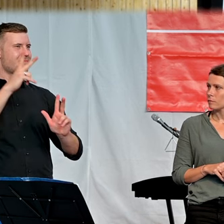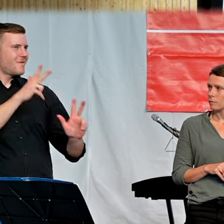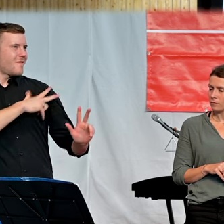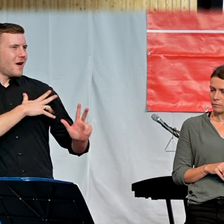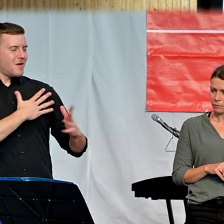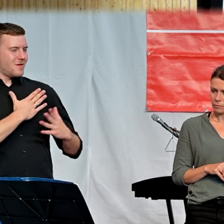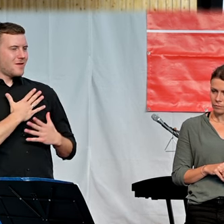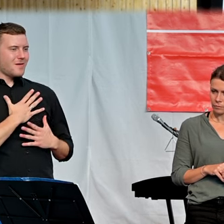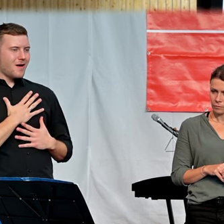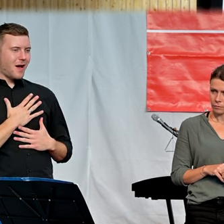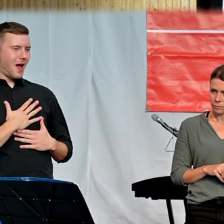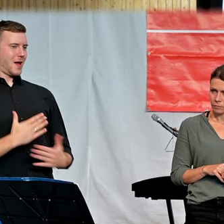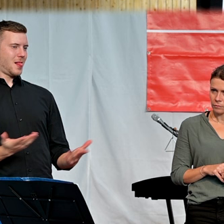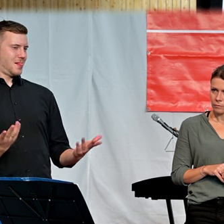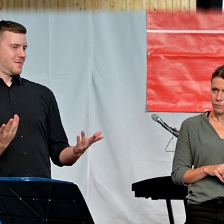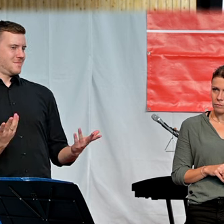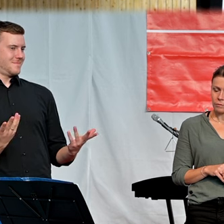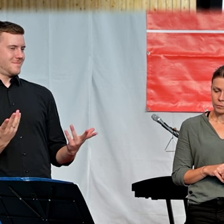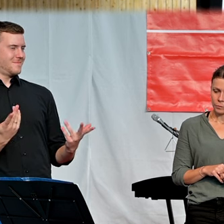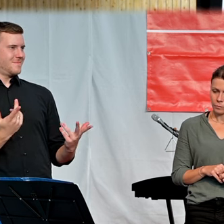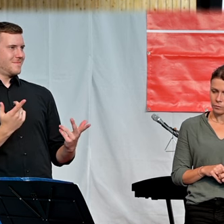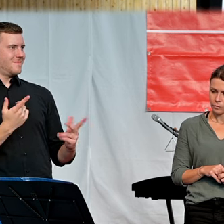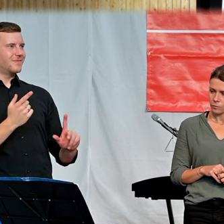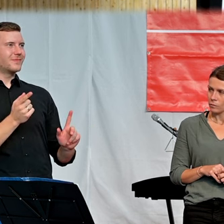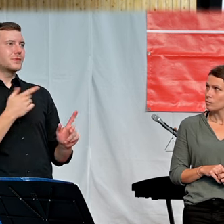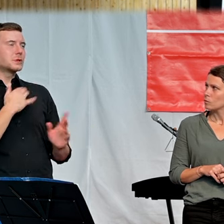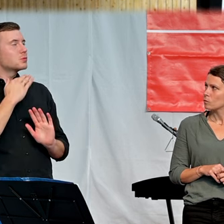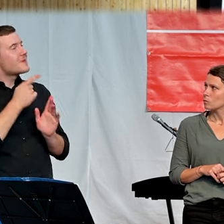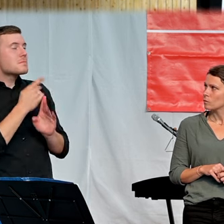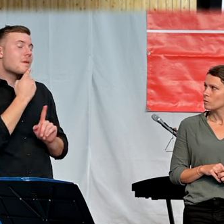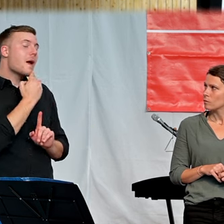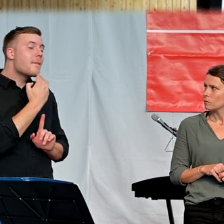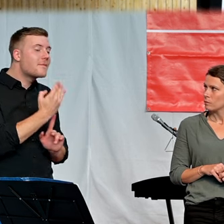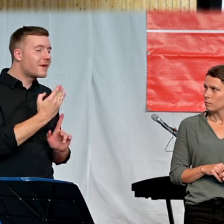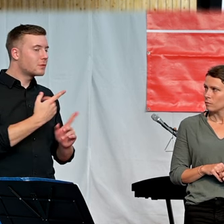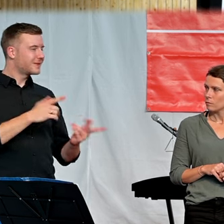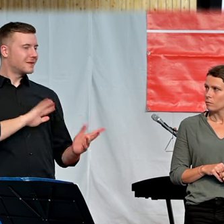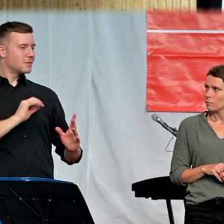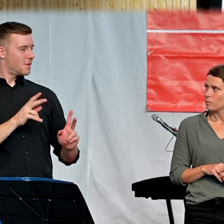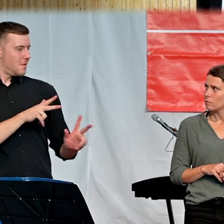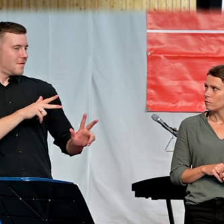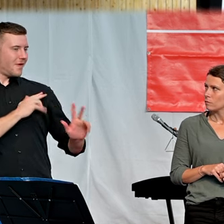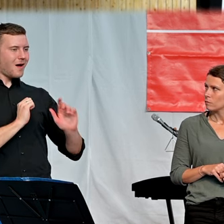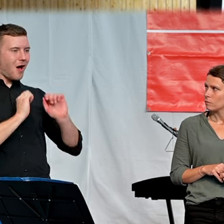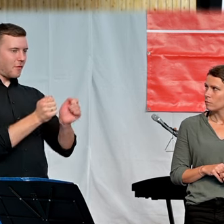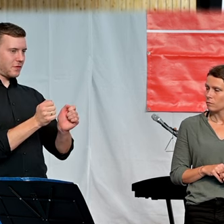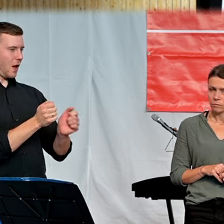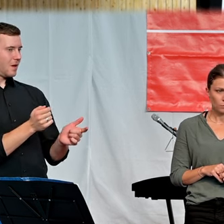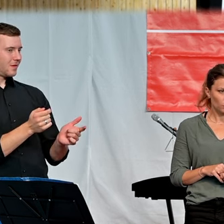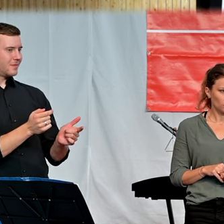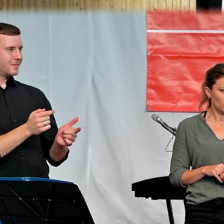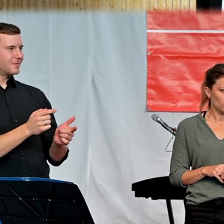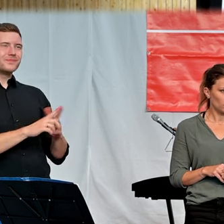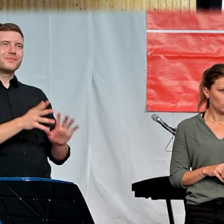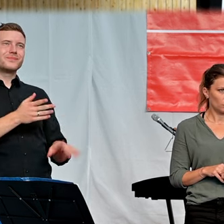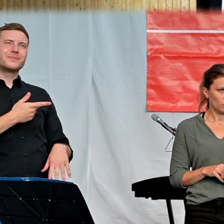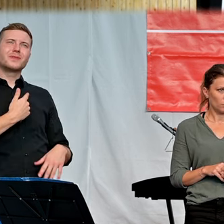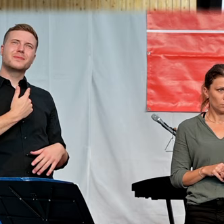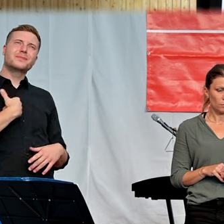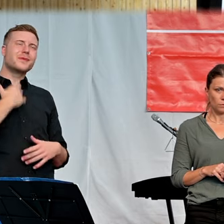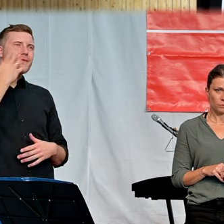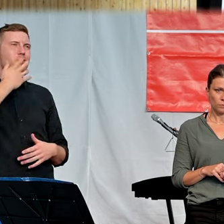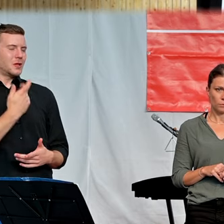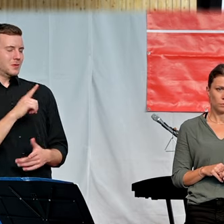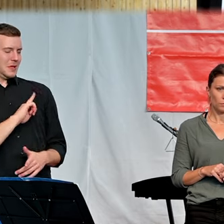ist keine Empfehlung des Herrn, sondern ein Auftrag. Und dann habe ich gedacht, je kranker ich einmal werde und